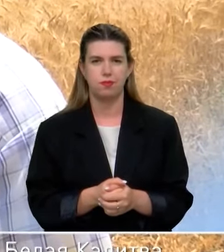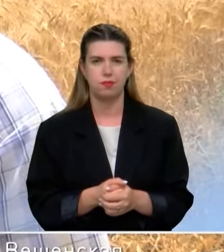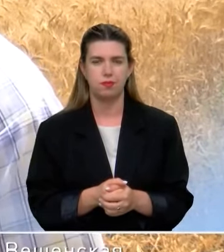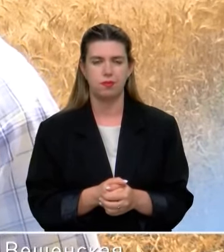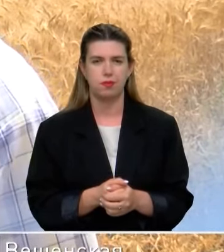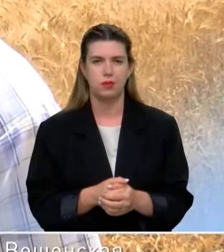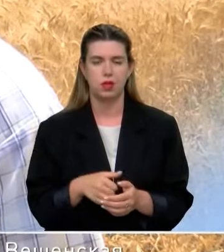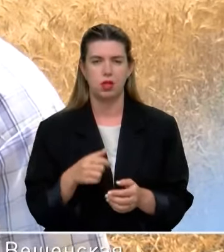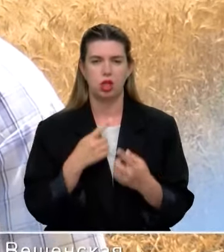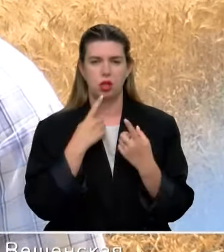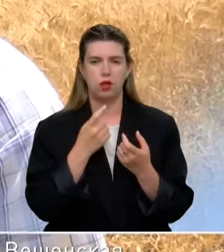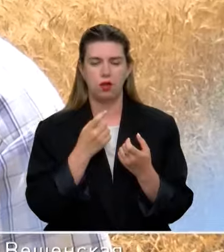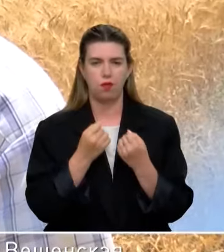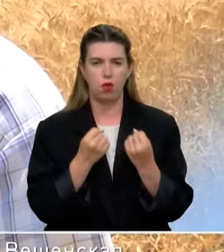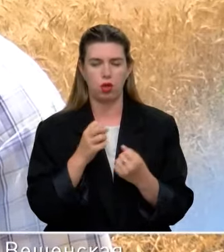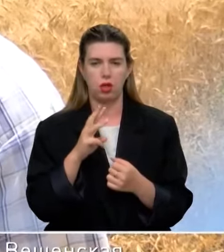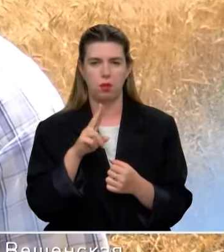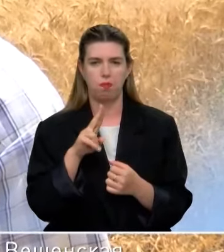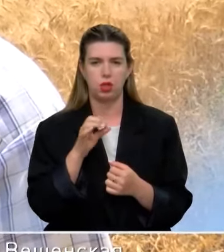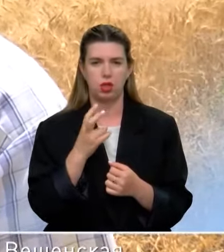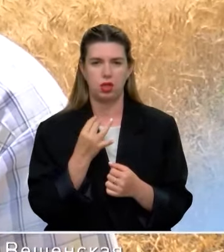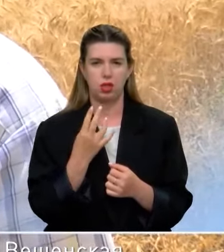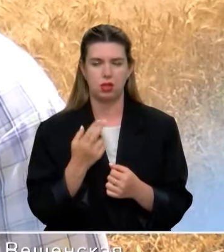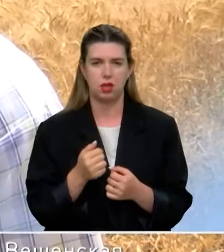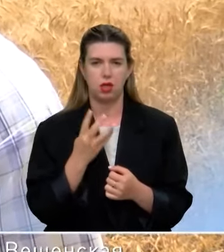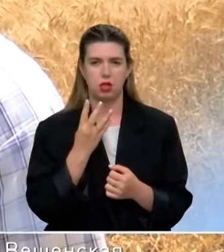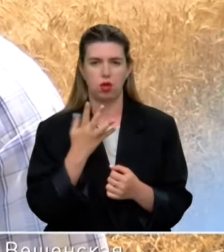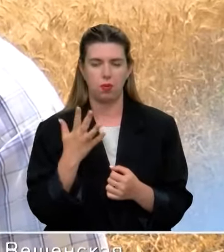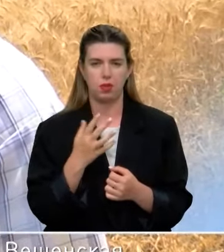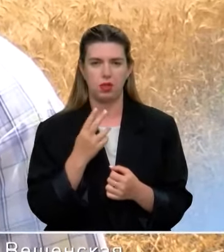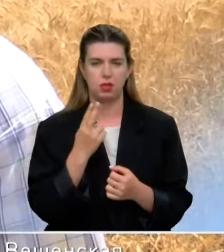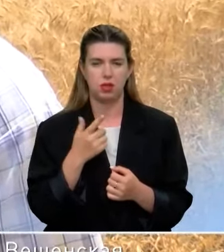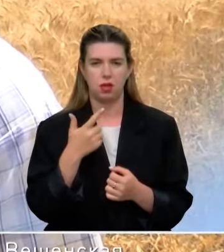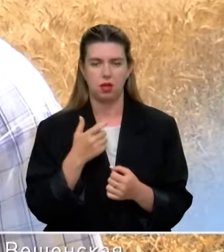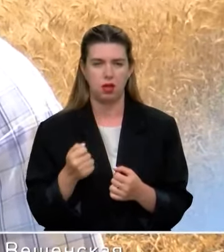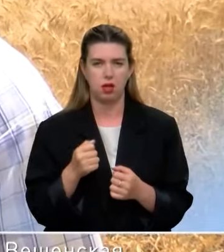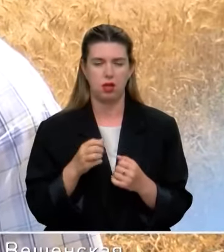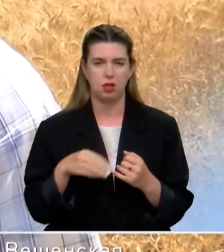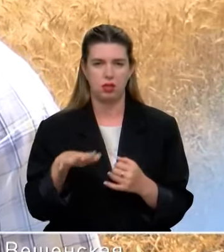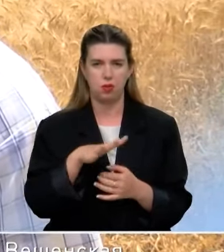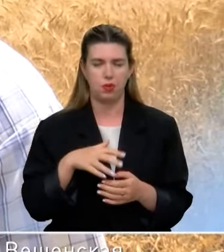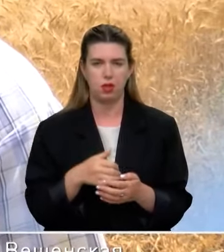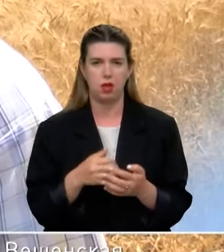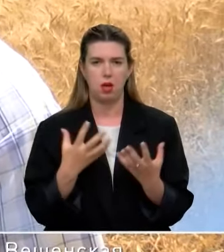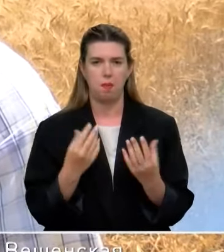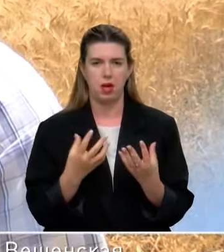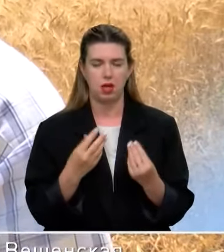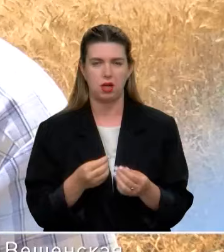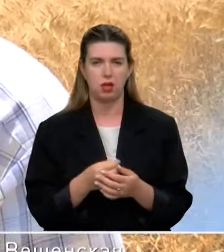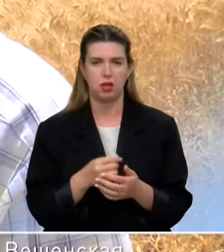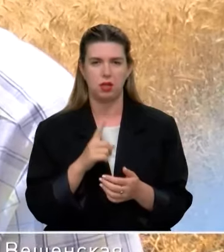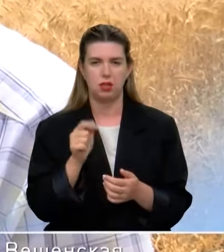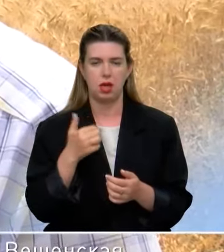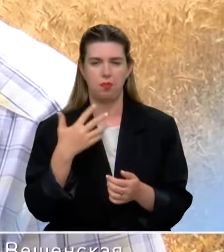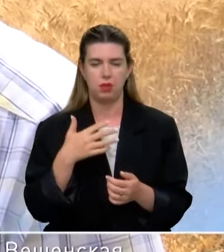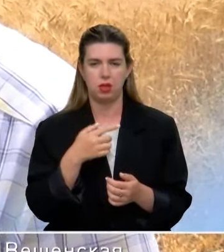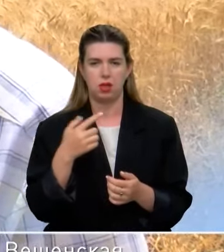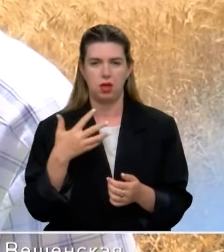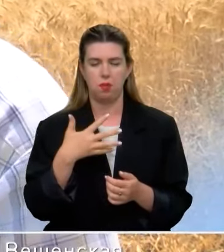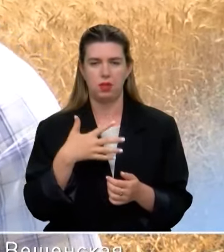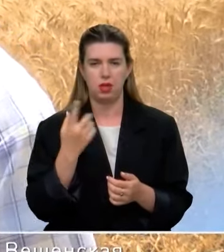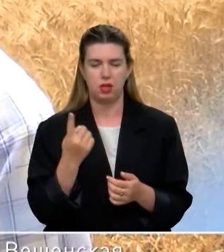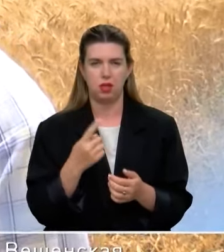урожайность пшениц вот конкретно 45 нро гектара мягкая за 50 50